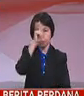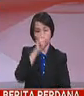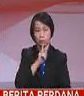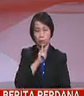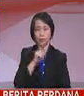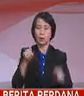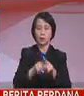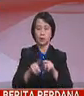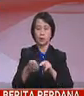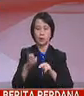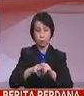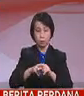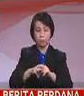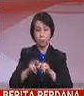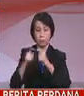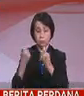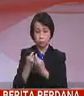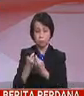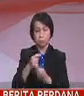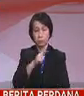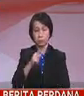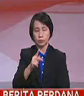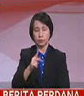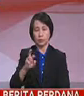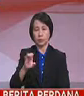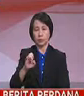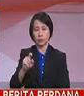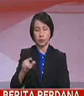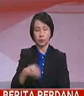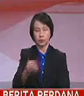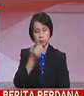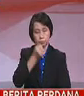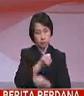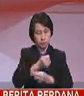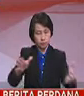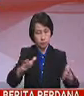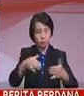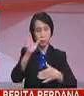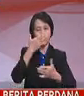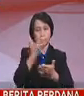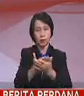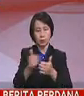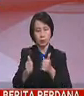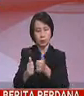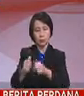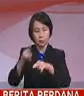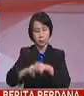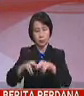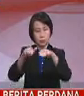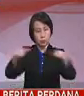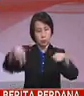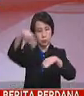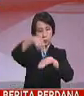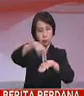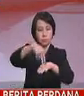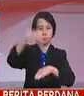Sebagai tambahan pasukan shc Thailand zikir racing Agar memberi pendedahan lebih baik bagi membunuh kedudukan podium musim